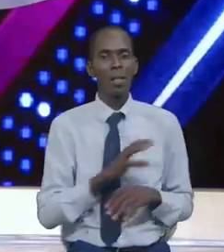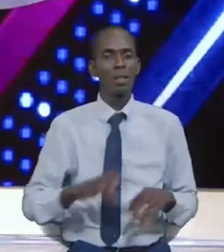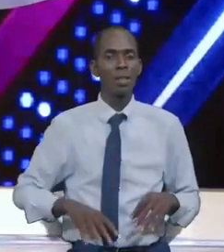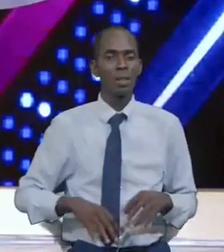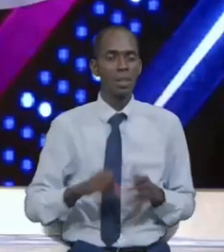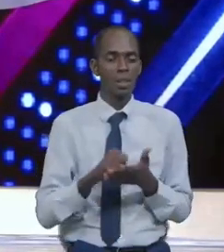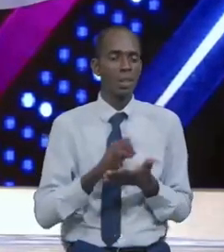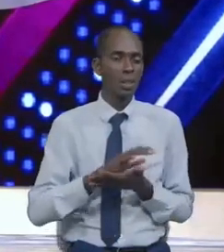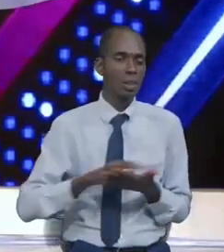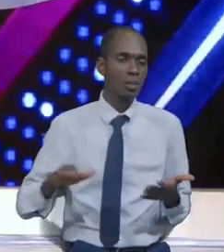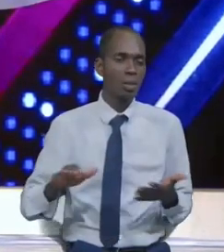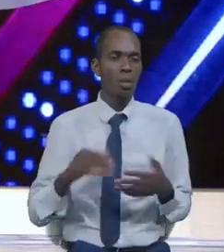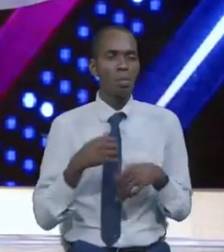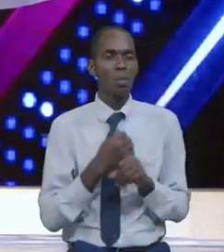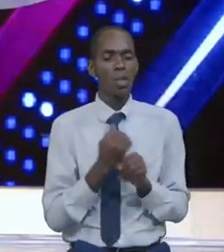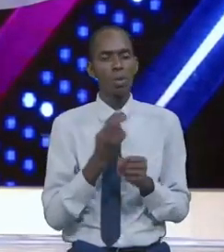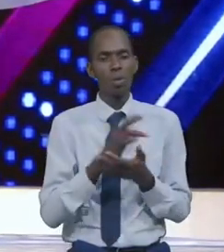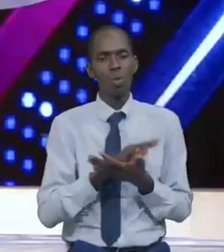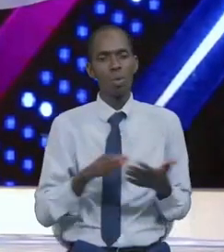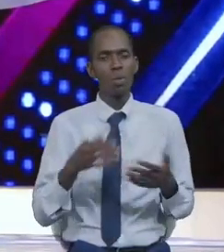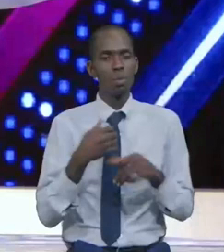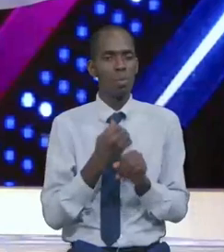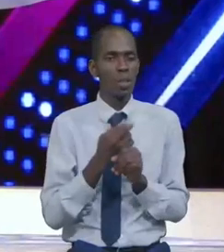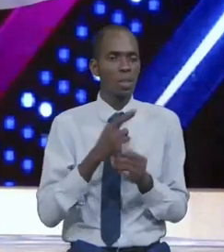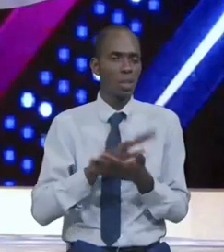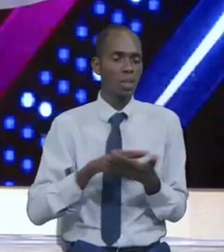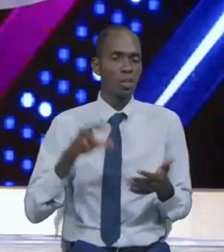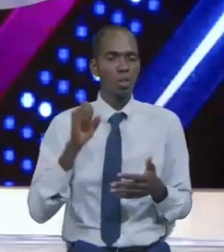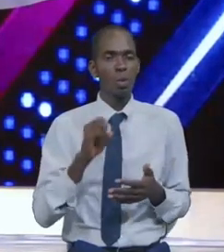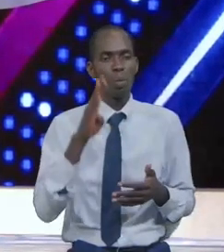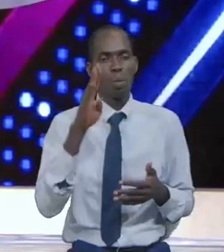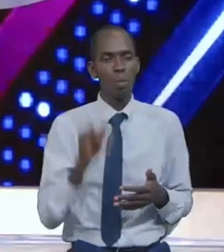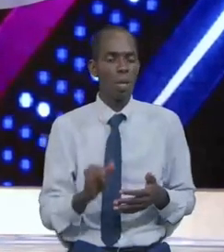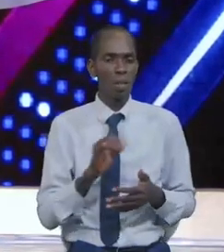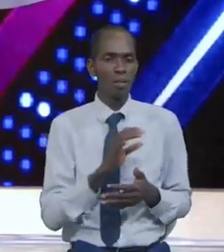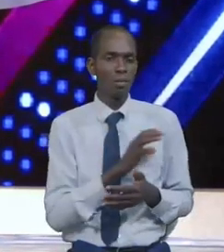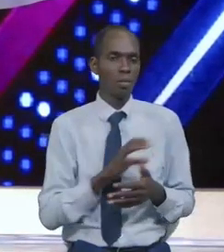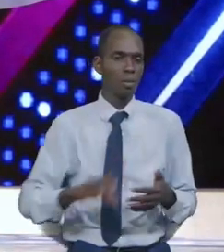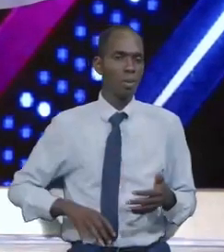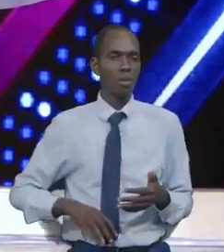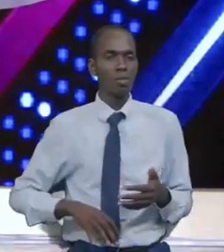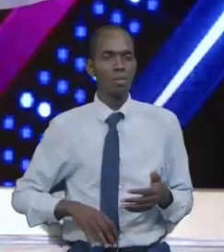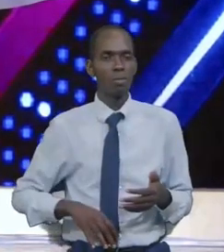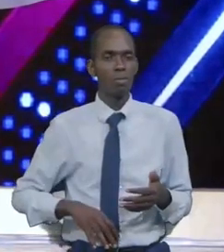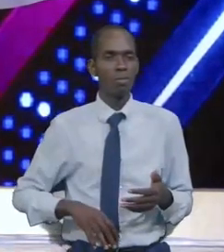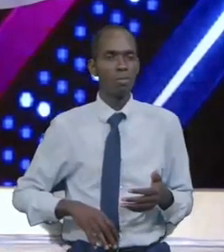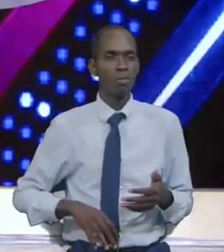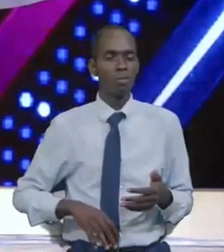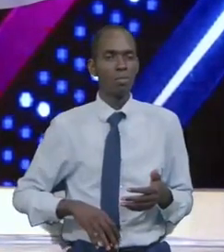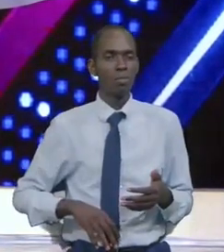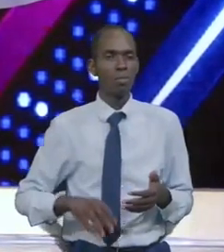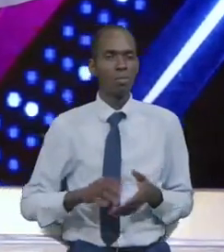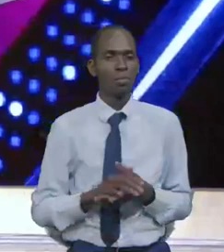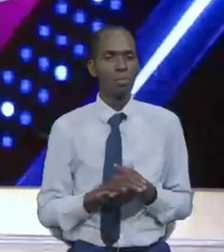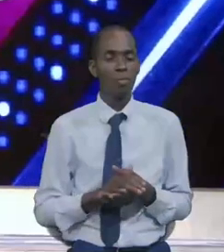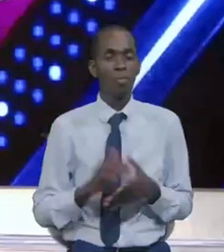sanctifiée, rendue sainte, juste, pure par Christ. Les églises baptisées en Christ. Il